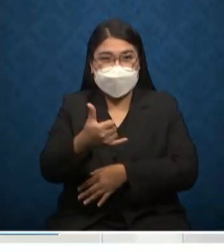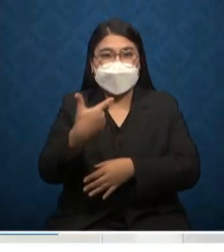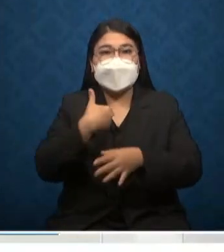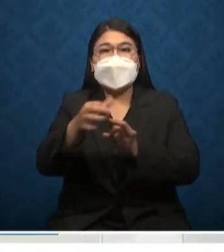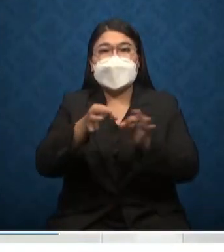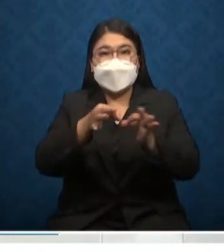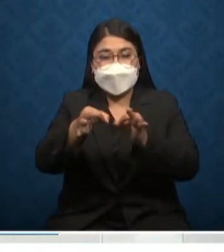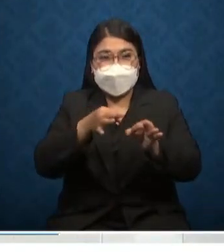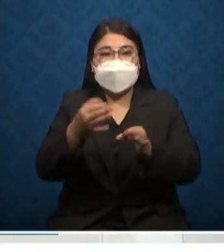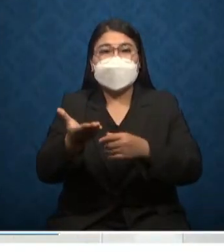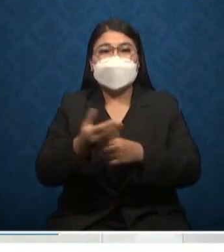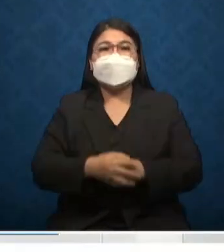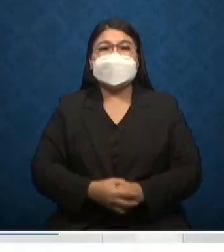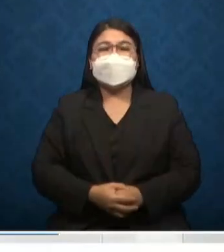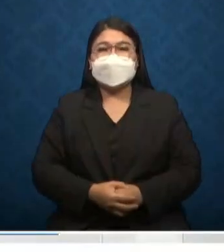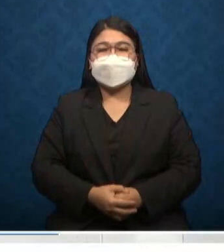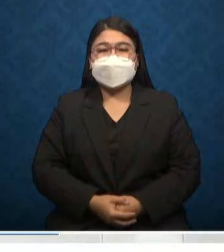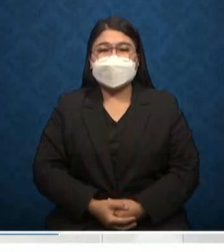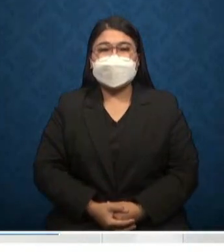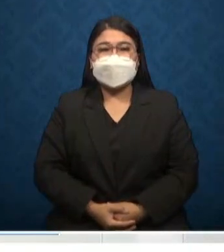นี้นะครับขอบพระคุณครับ